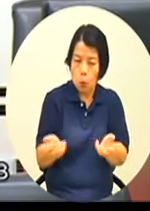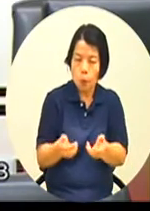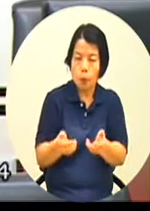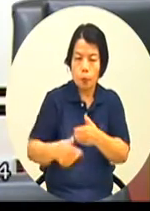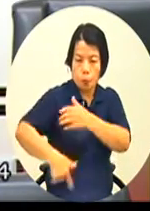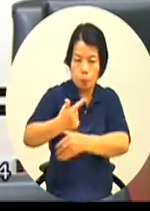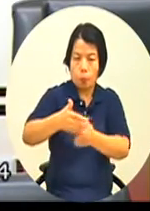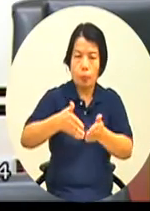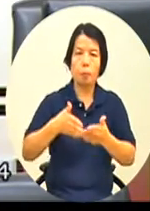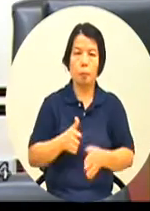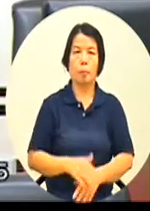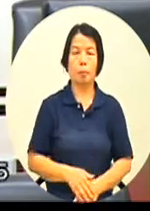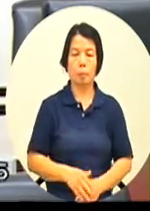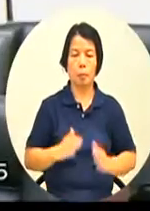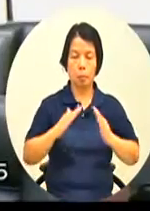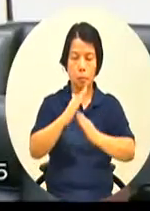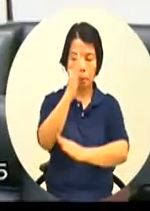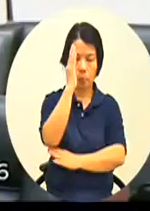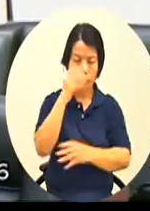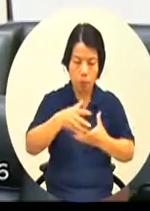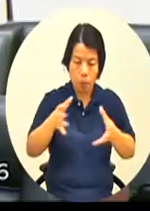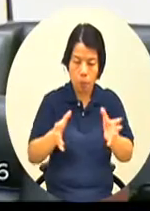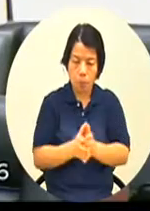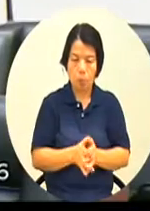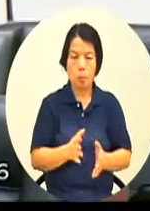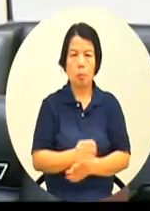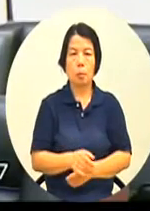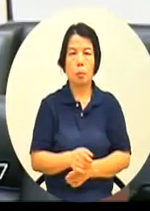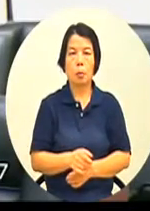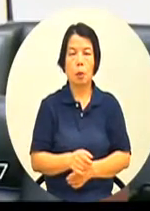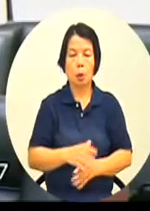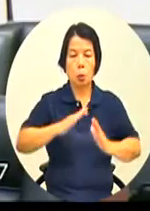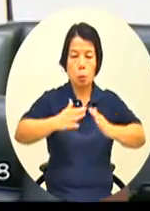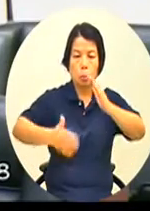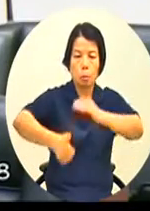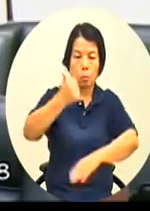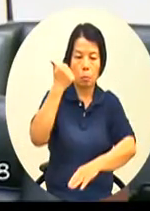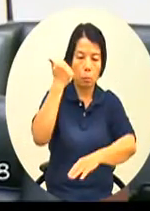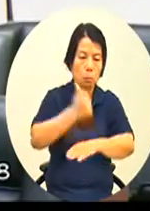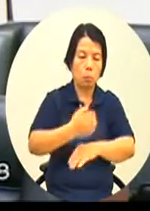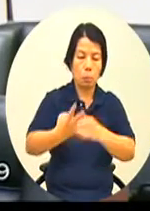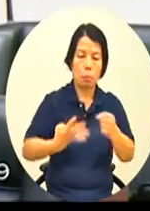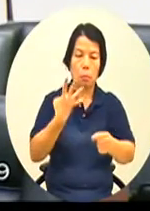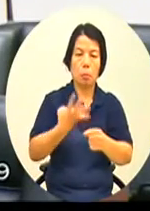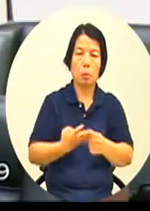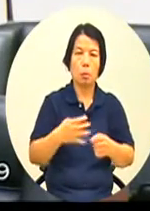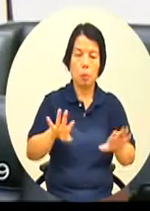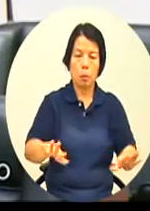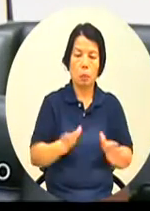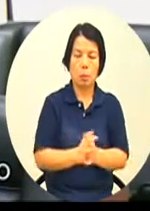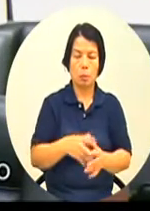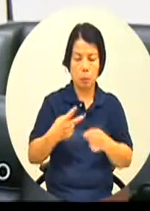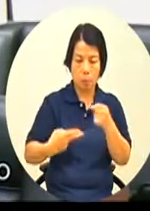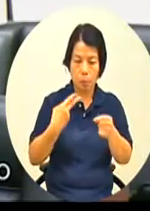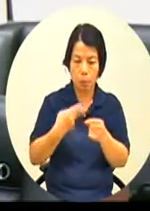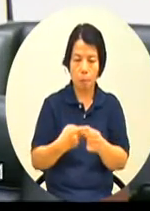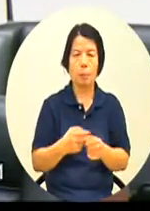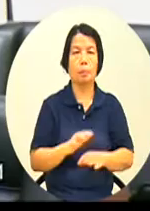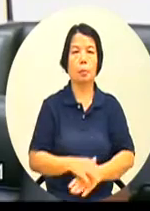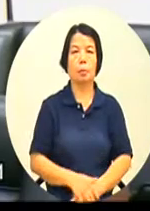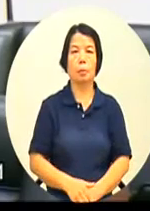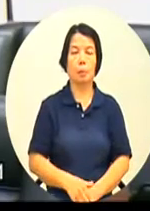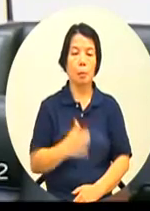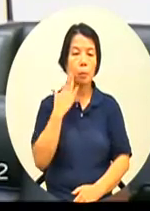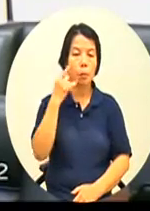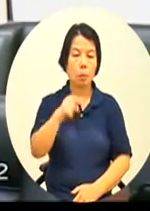因为一个市府团队一个首长的任期四年，不好意思，我们今年已经第二年快要结束了。那如果你这个